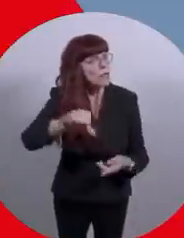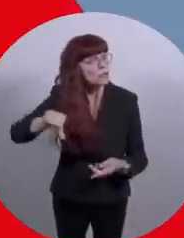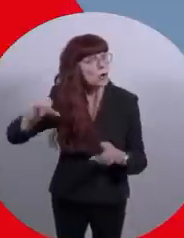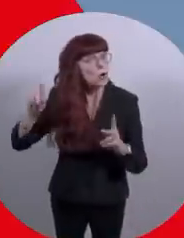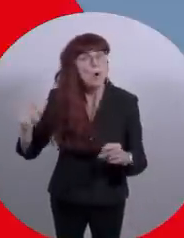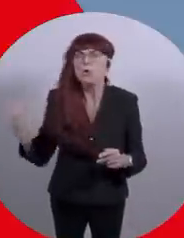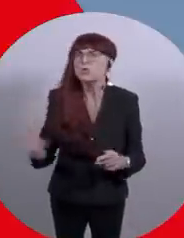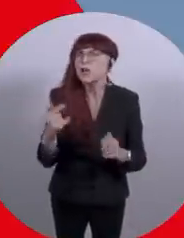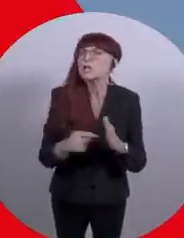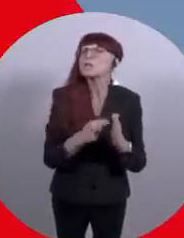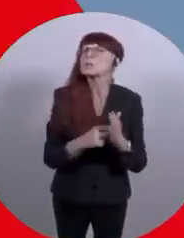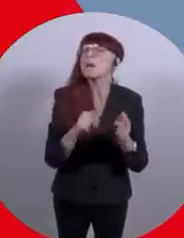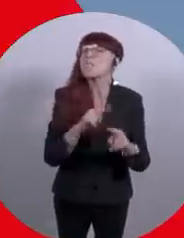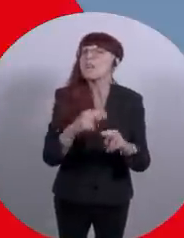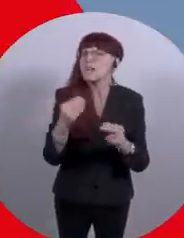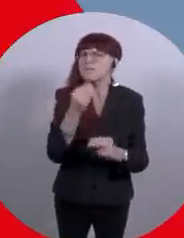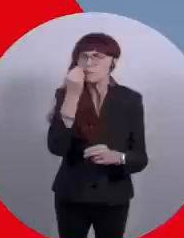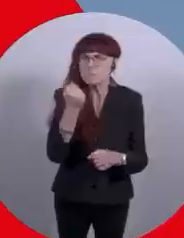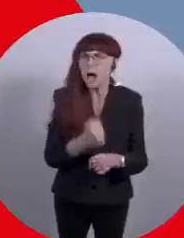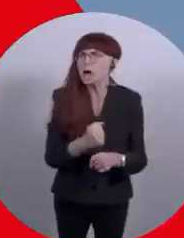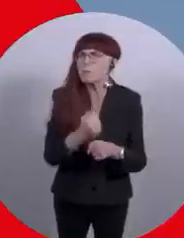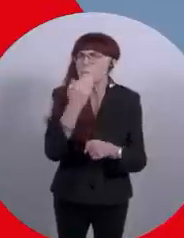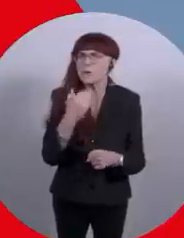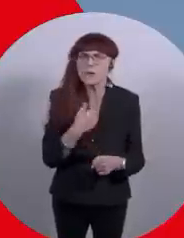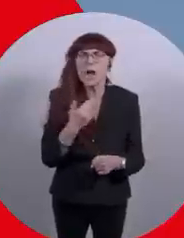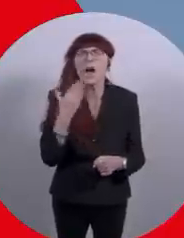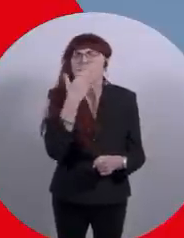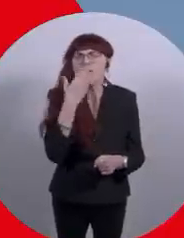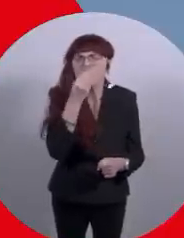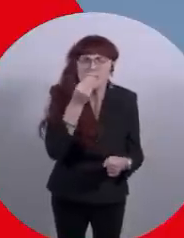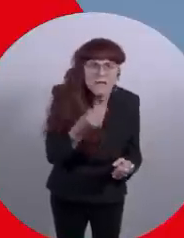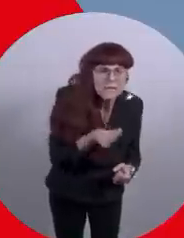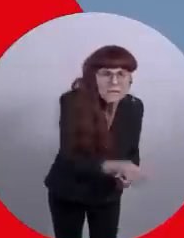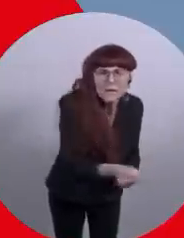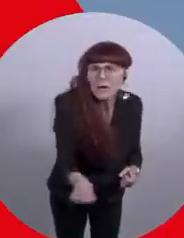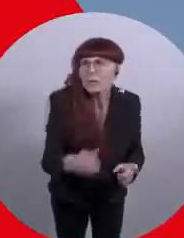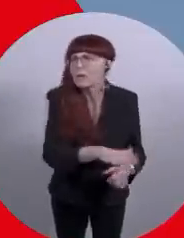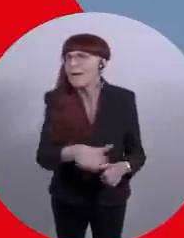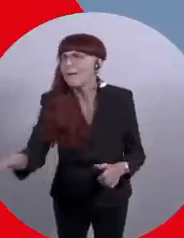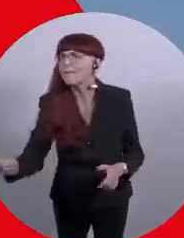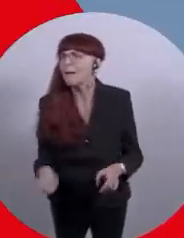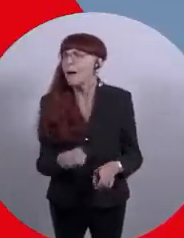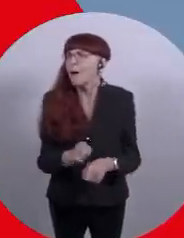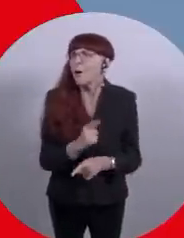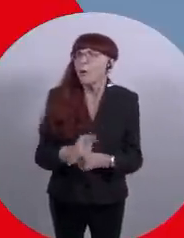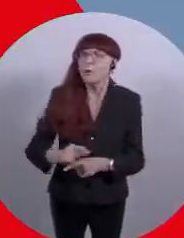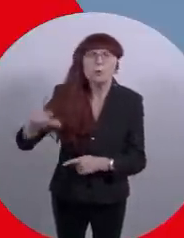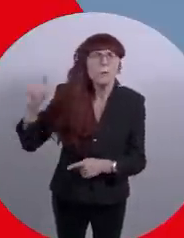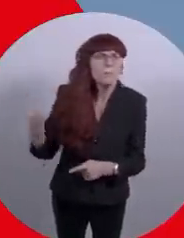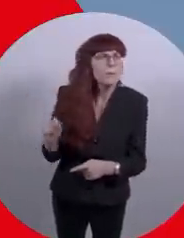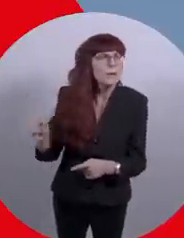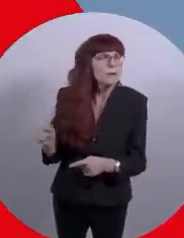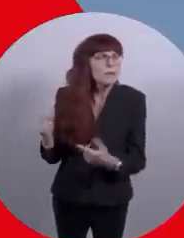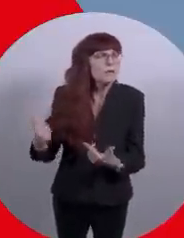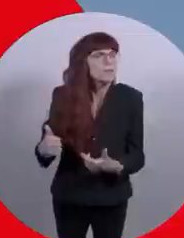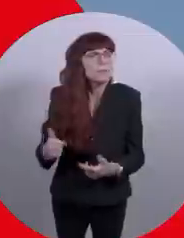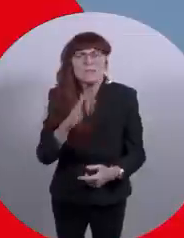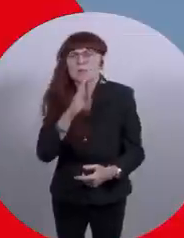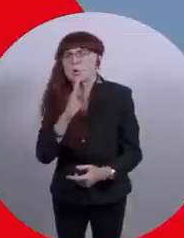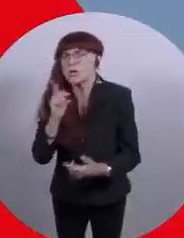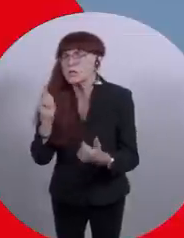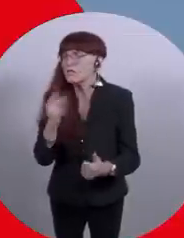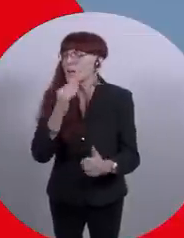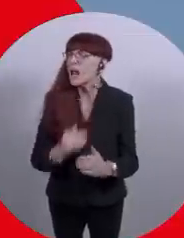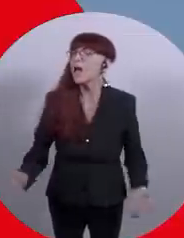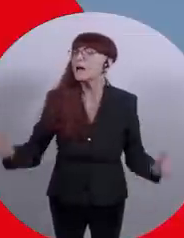machen wollen für Kinder für Mindestpensionisten für jedes vorflosse noch weniger für die ArbeitnehmerInnen von Norbert nimmer für die Gleichstellung